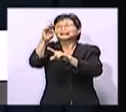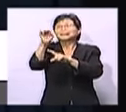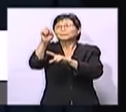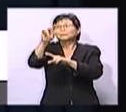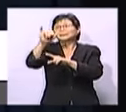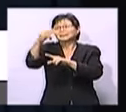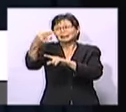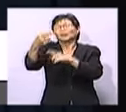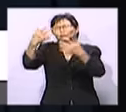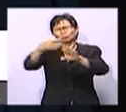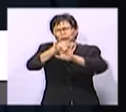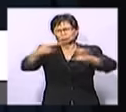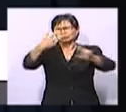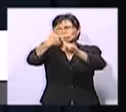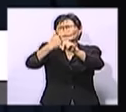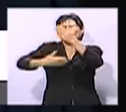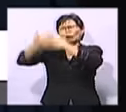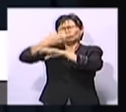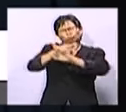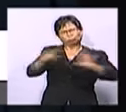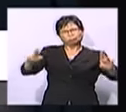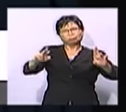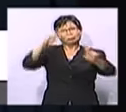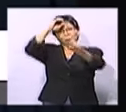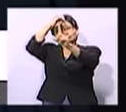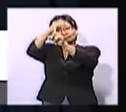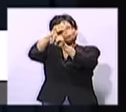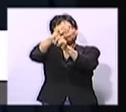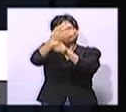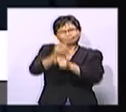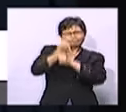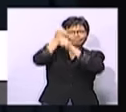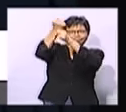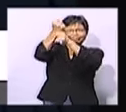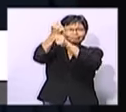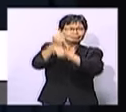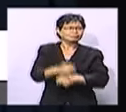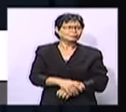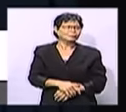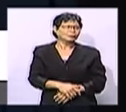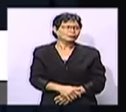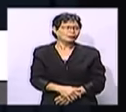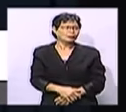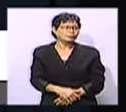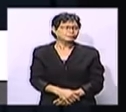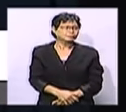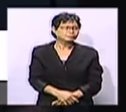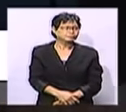melakukan persiapan sejak 3 bulan lalu dalam misi mencipta kemenangan.